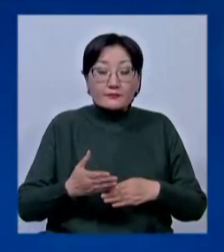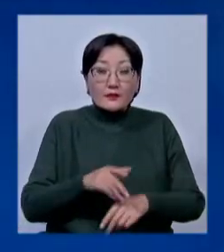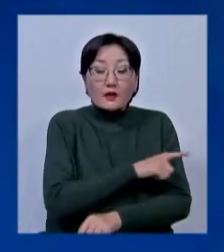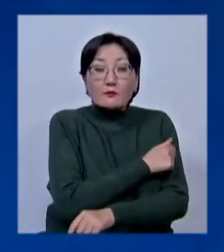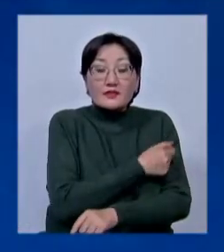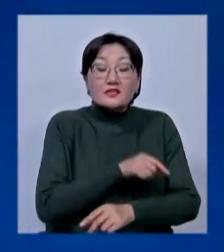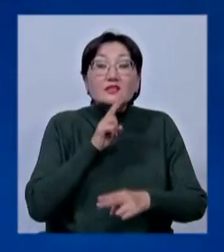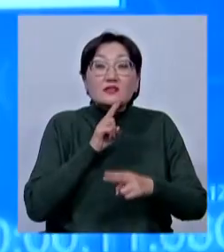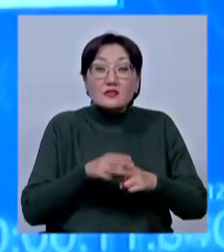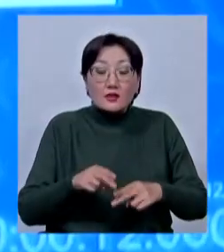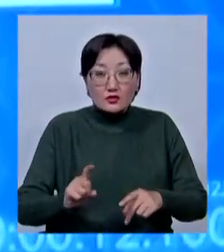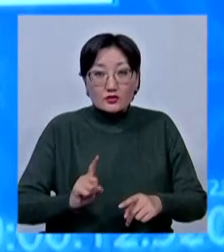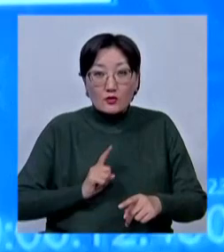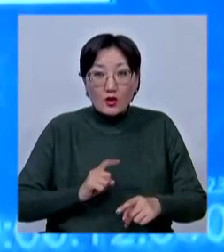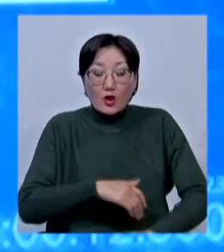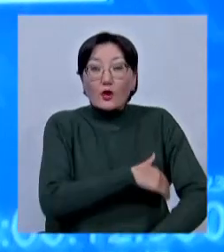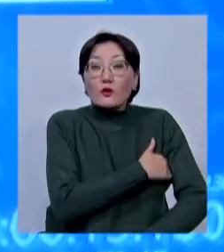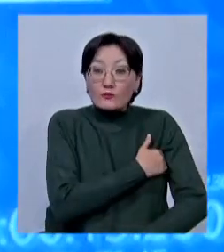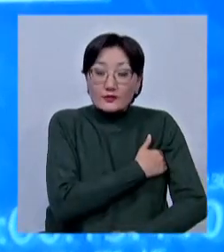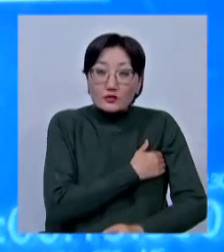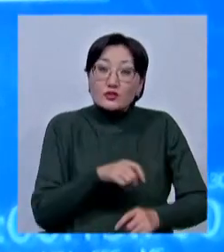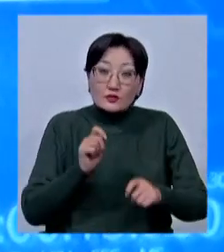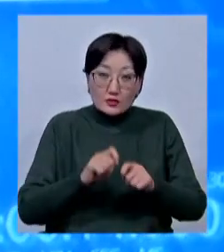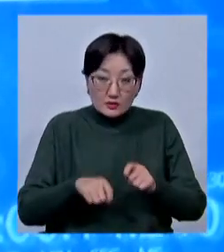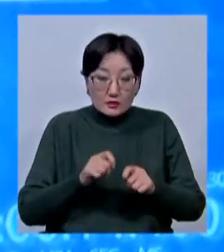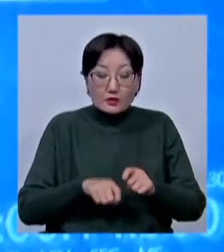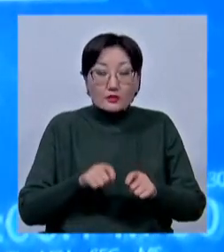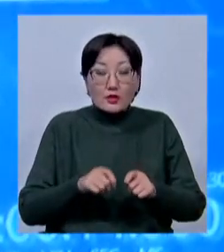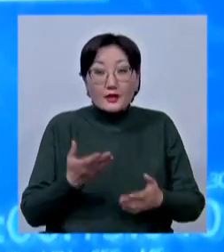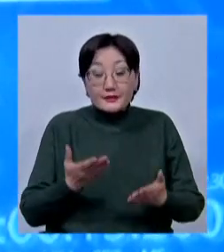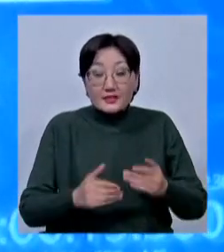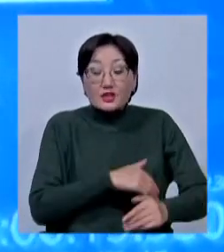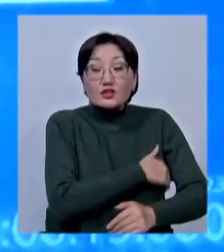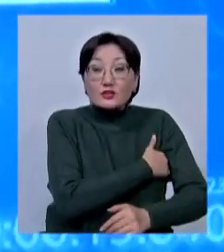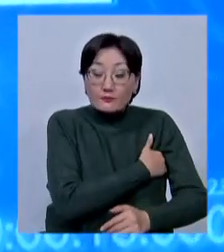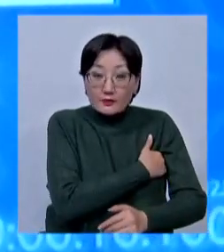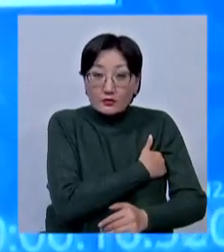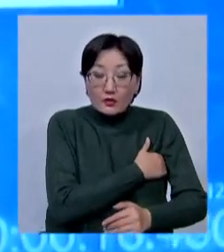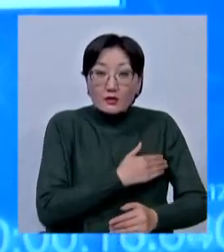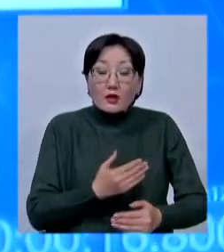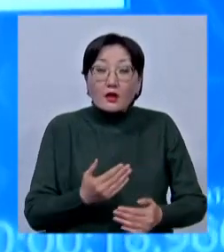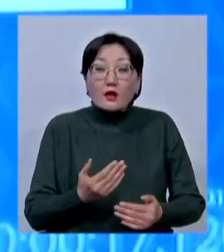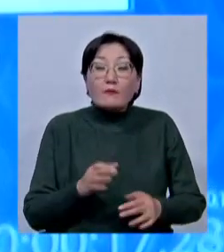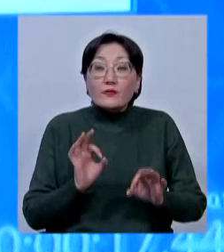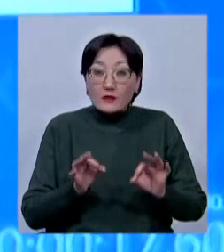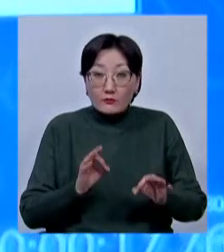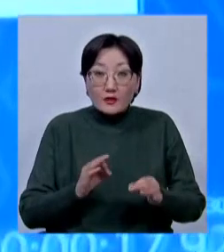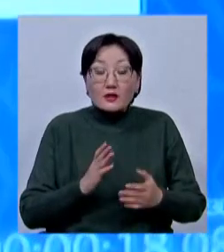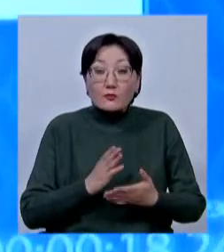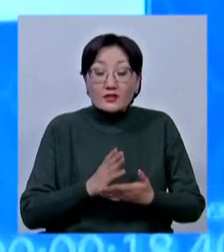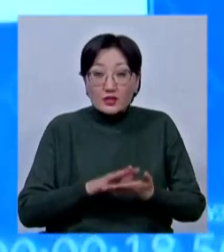мейірбике отырады, ол баланың термометрі мен температурасын өлшейді. Егер температурасы қалыпты болған жағдайда,